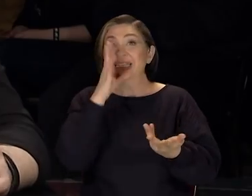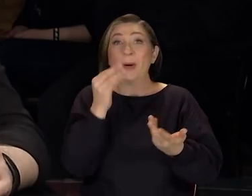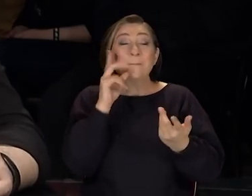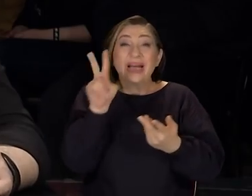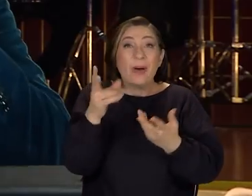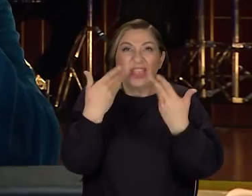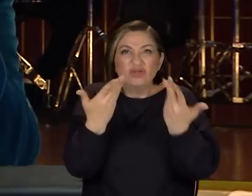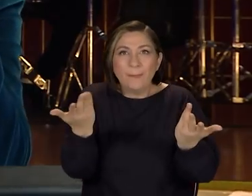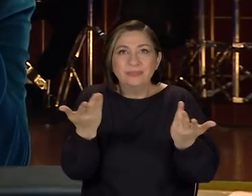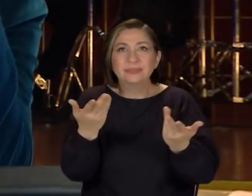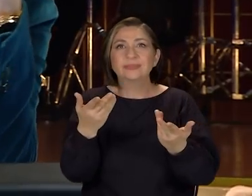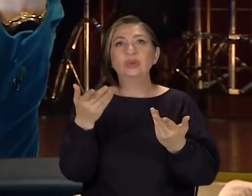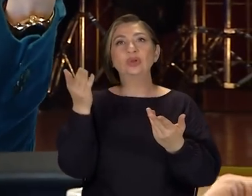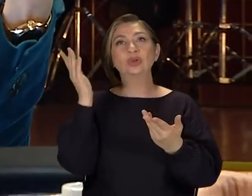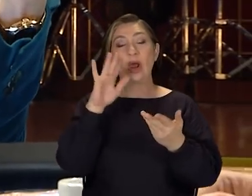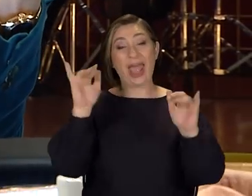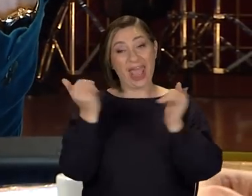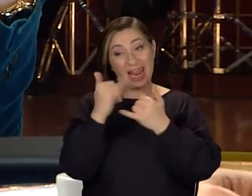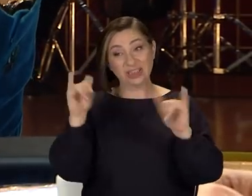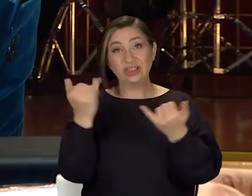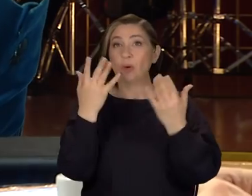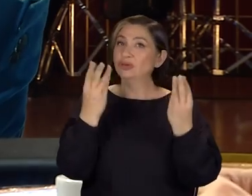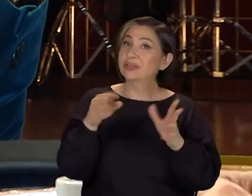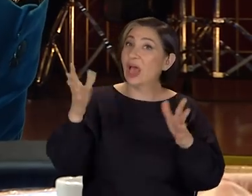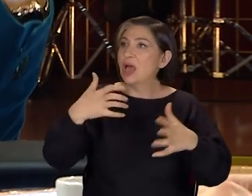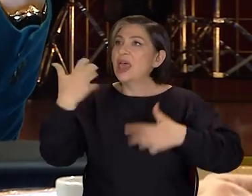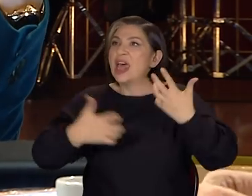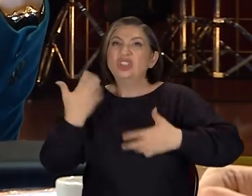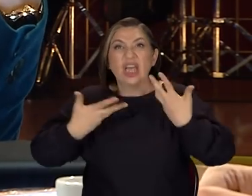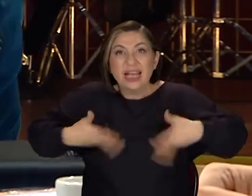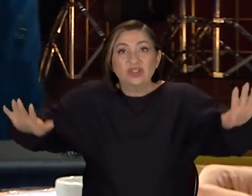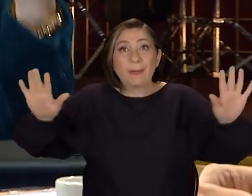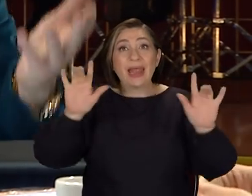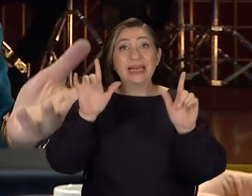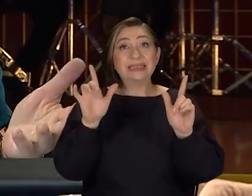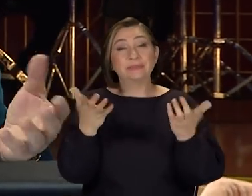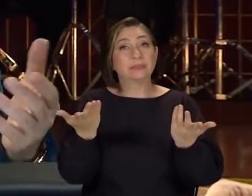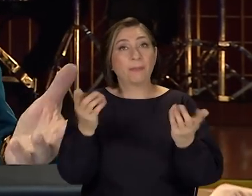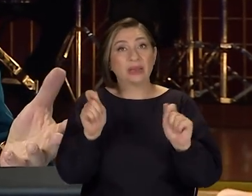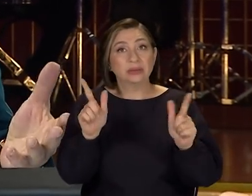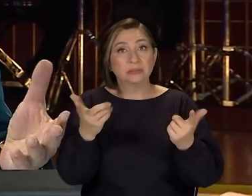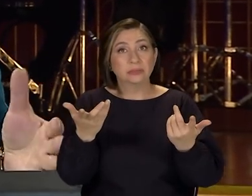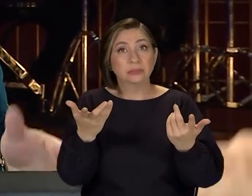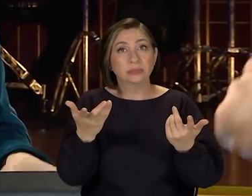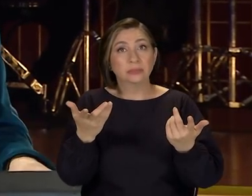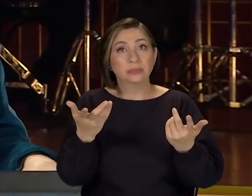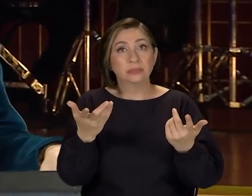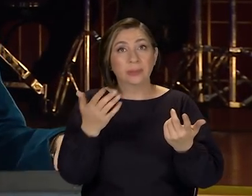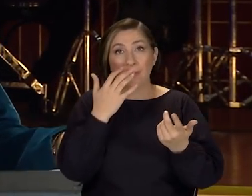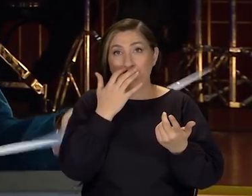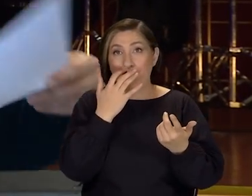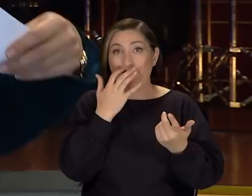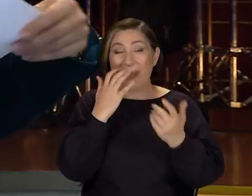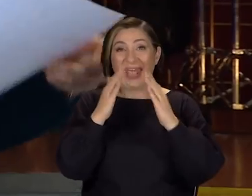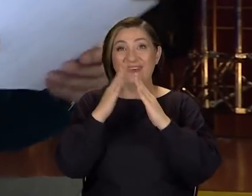bakıp anlatacağım? Yani ondan sonra ya eğlenceye vuracaksın. Adrenalin nasıl şey yapacak? Yani gidip yani şey şimdi... Yani